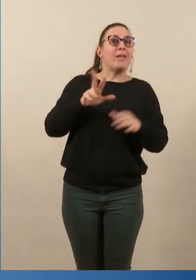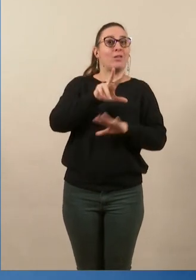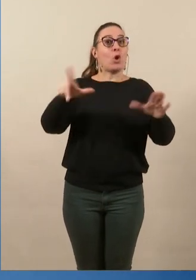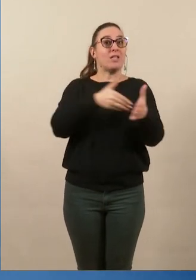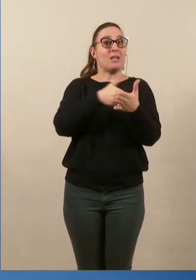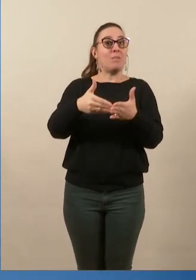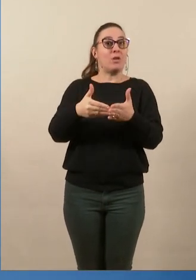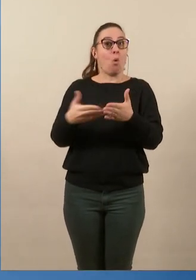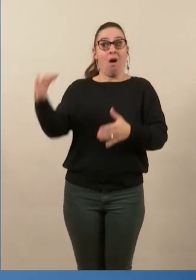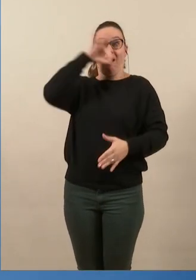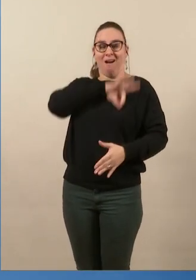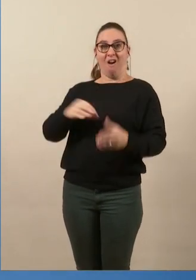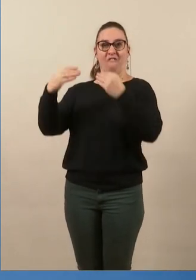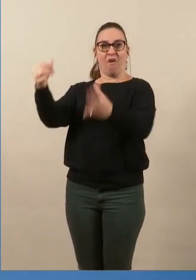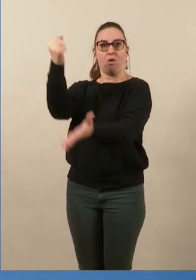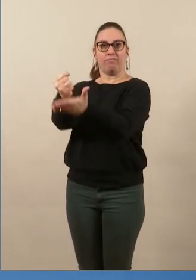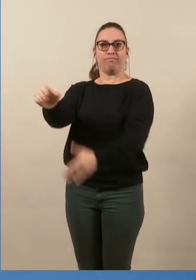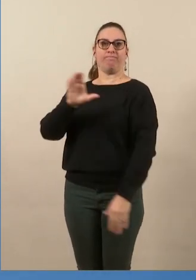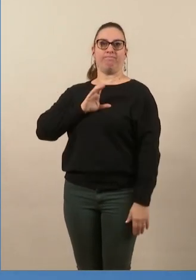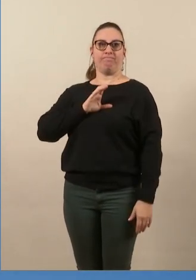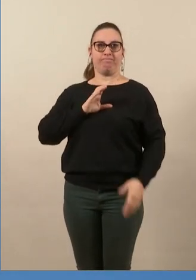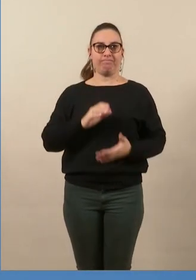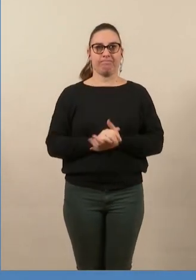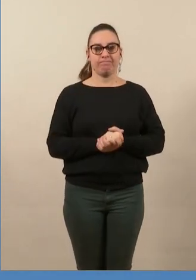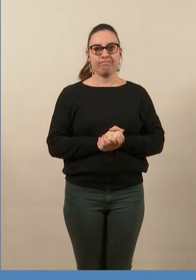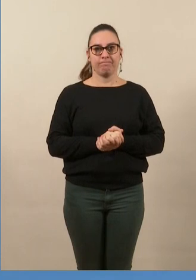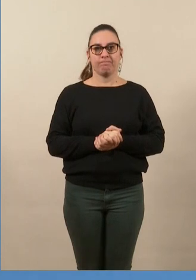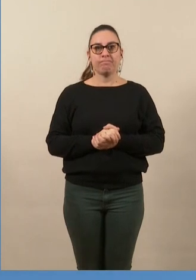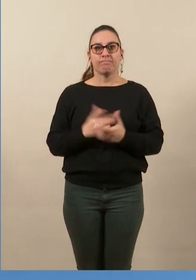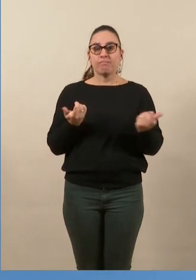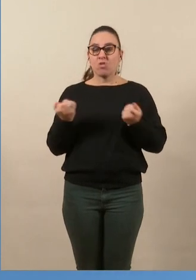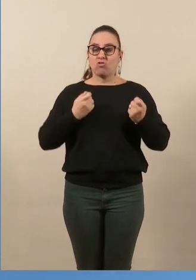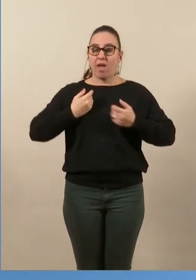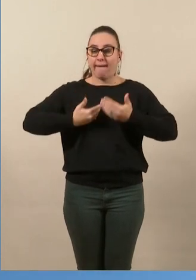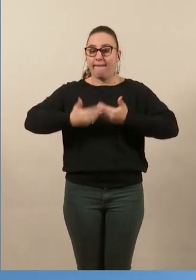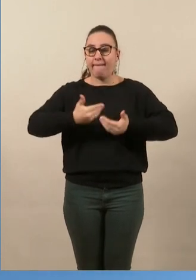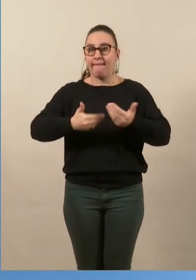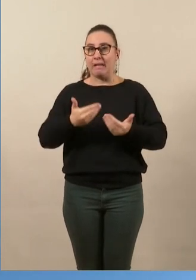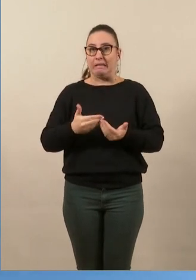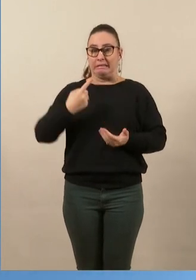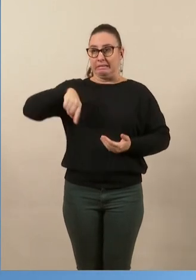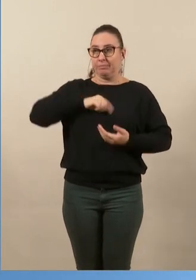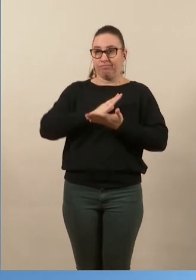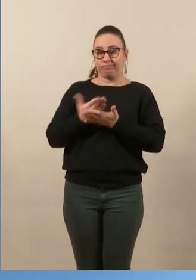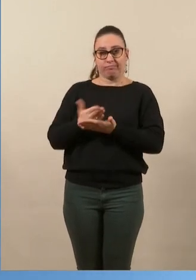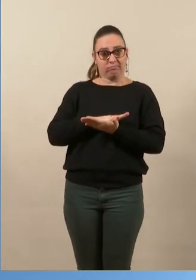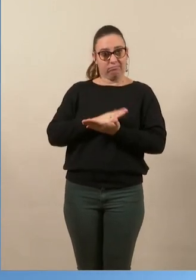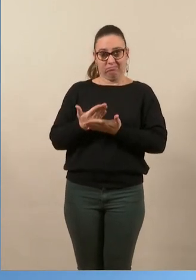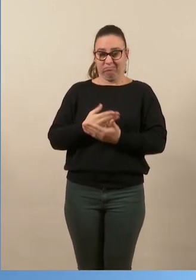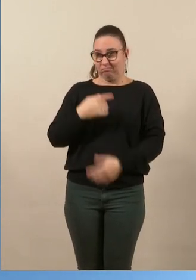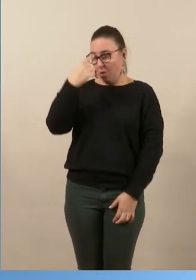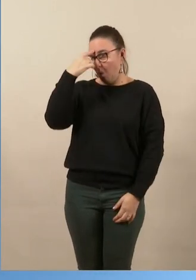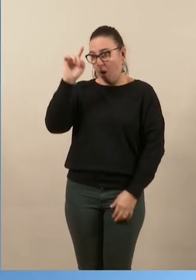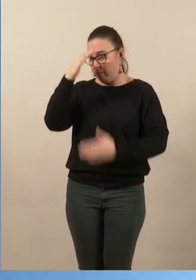millions d'euros de recettes de Grenoble habitat vu le déroulé du dossier permettez-nous d'être plus que c